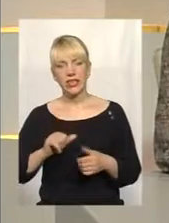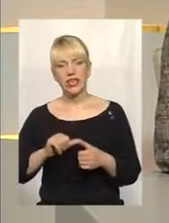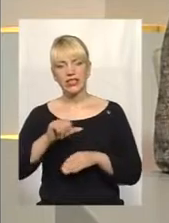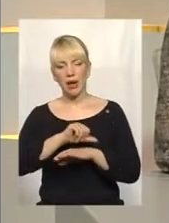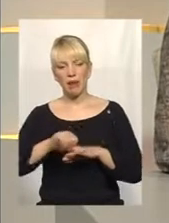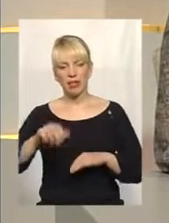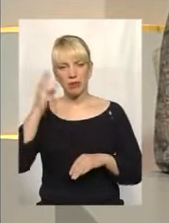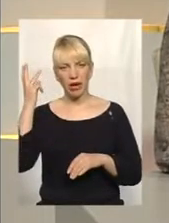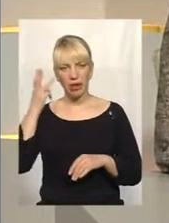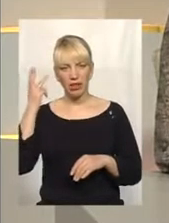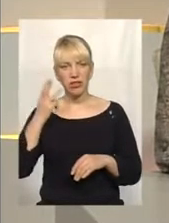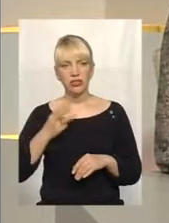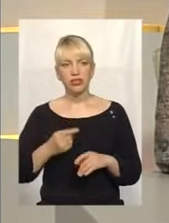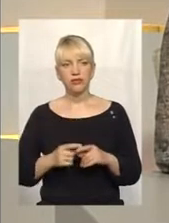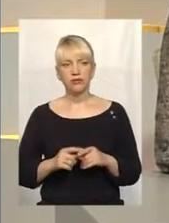межами Хмельниччини,